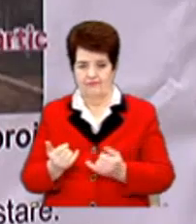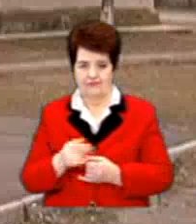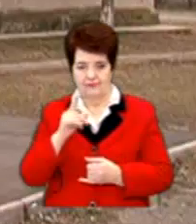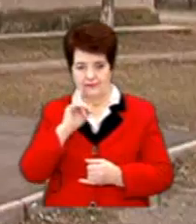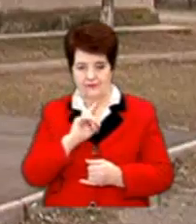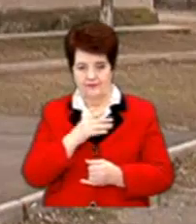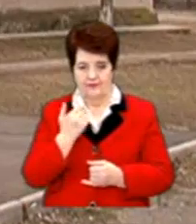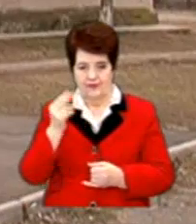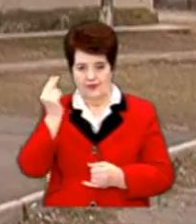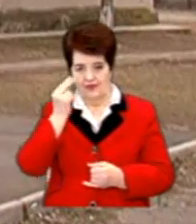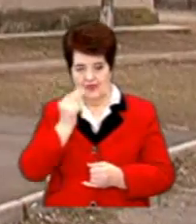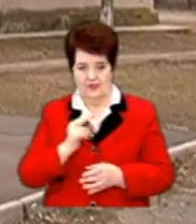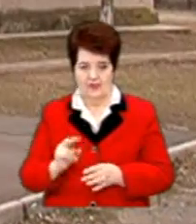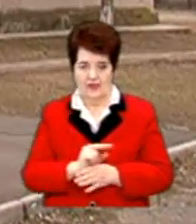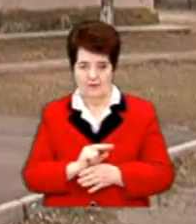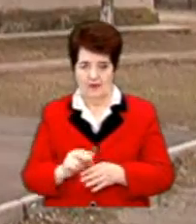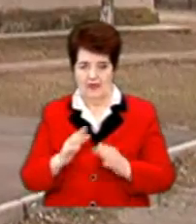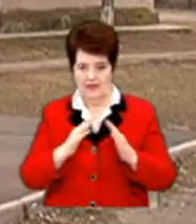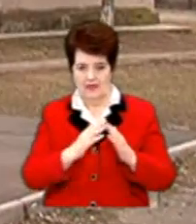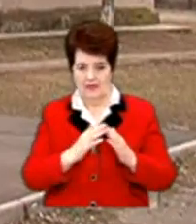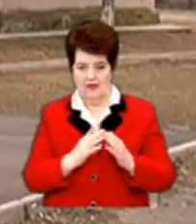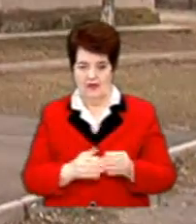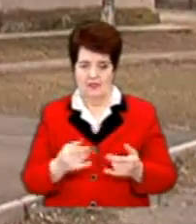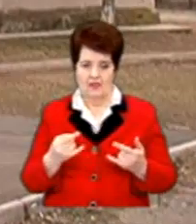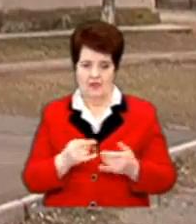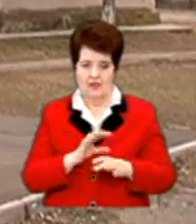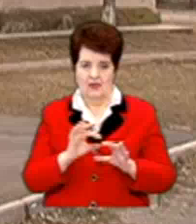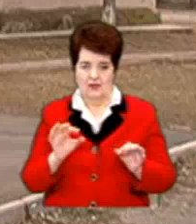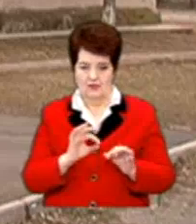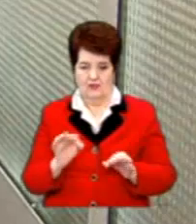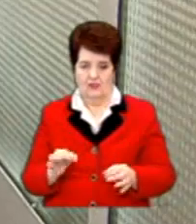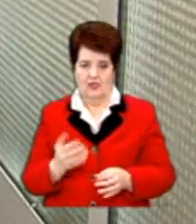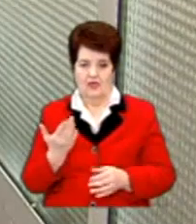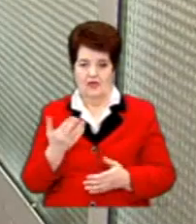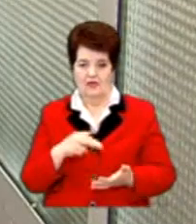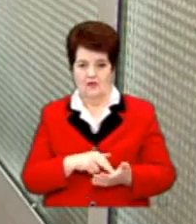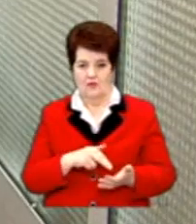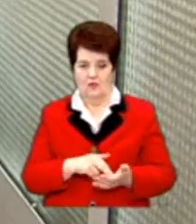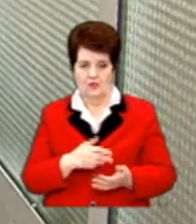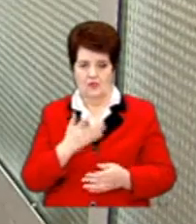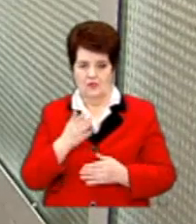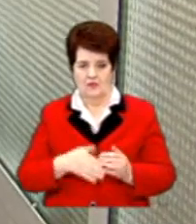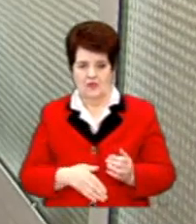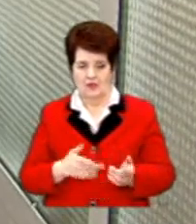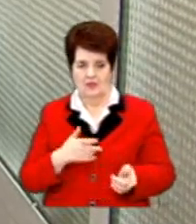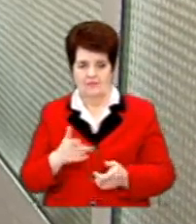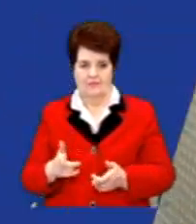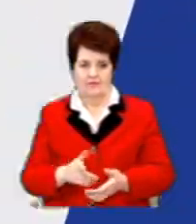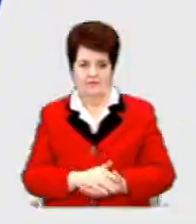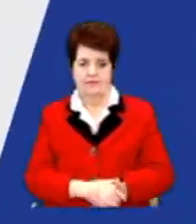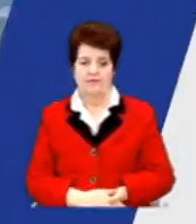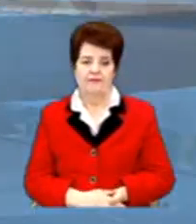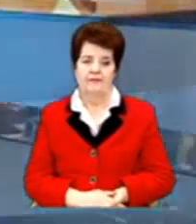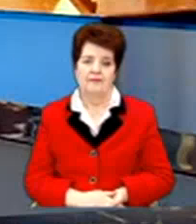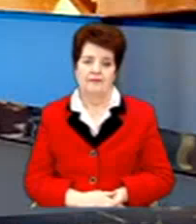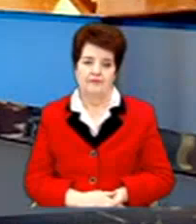instituției de învățământ a intrat în reparație capitală. În telejurnal vă spunem cât costă lucrările și când ar trebui să fie gata.